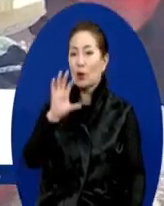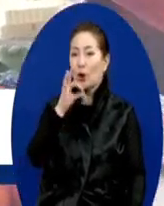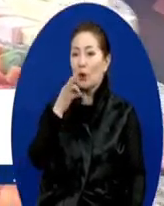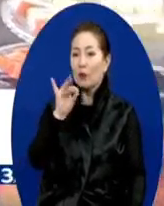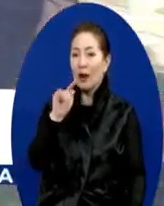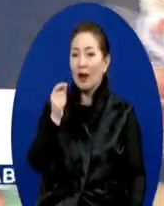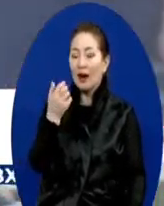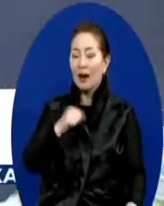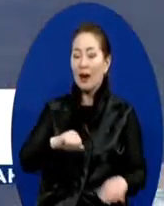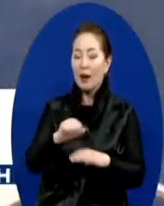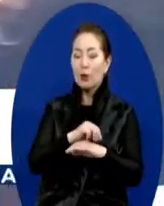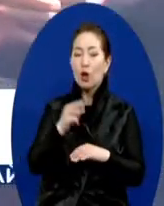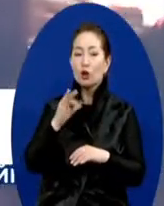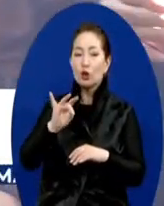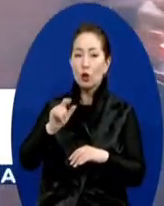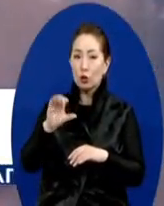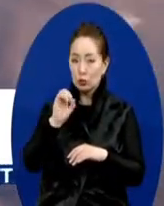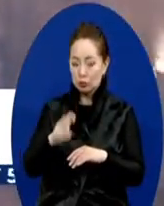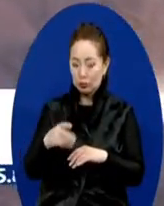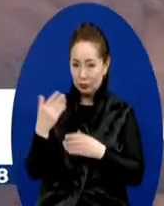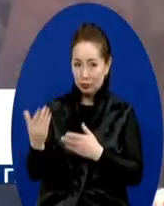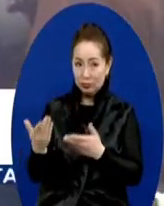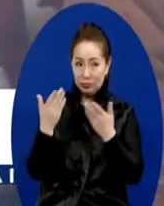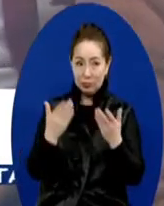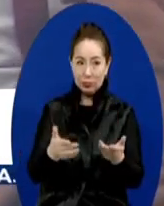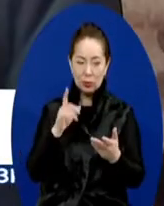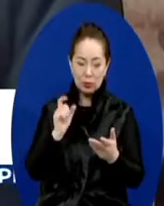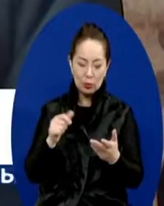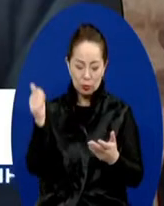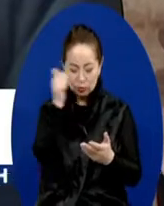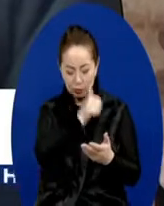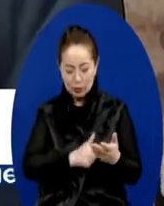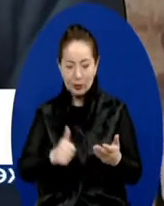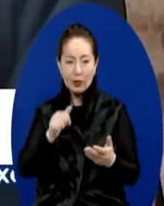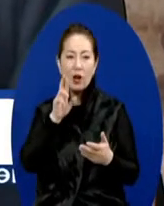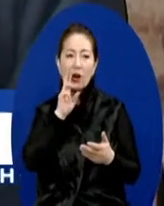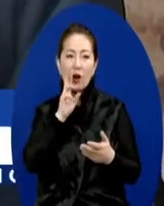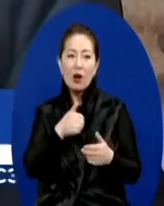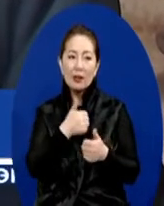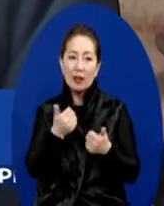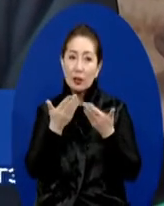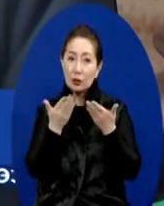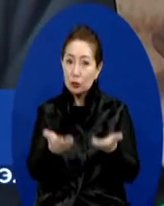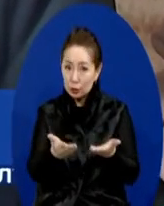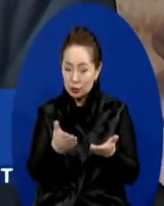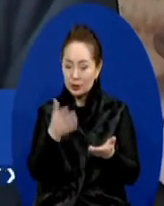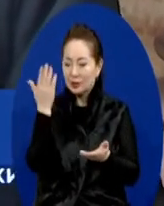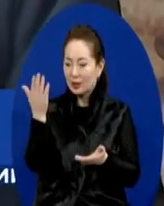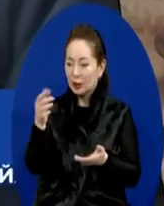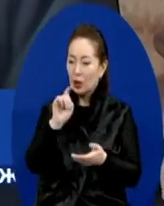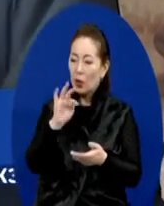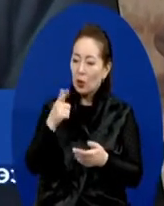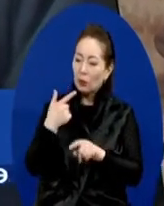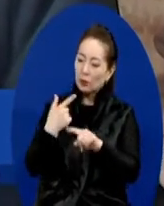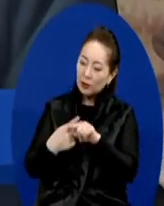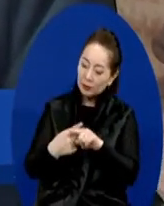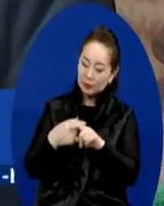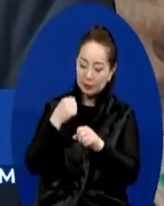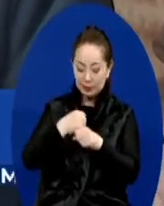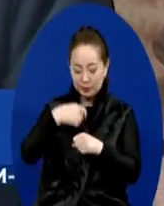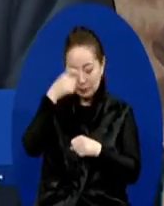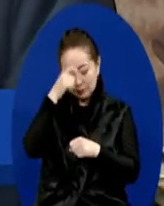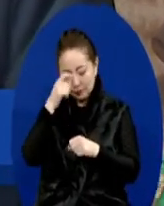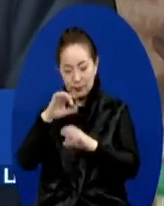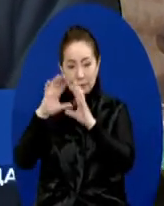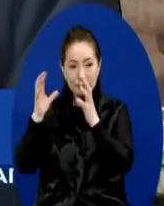Өвөрхангай аймгийн төрийн Төгөрөг сумын иргэн Аюушийн Донд танаа хүн амыг эрүүл аюулгүй хүнсээр хангах үйлсэд оруулсан таны хөм нэмэр нөр